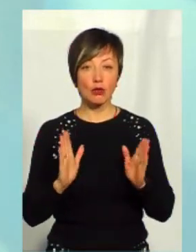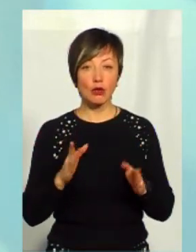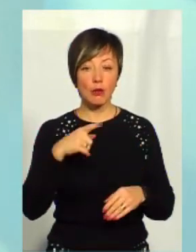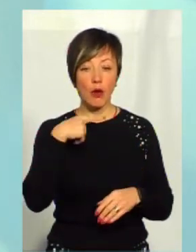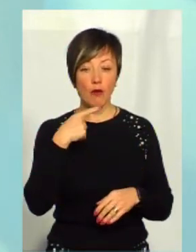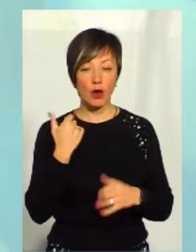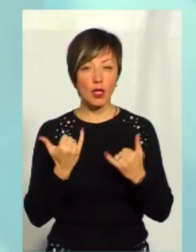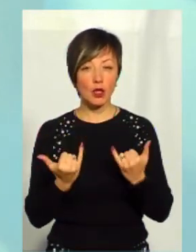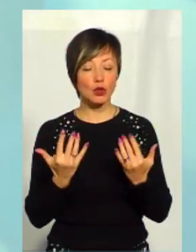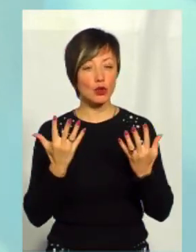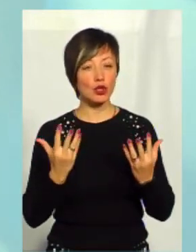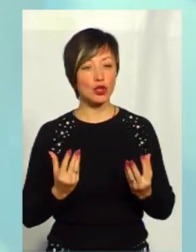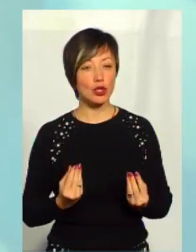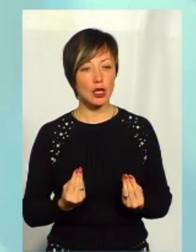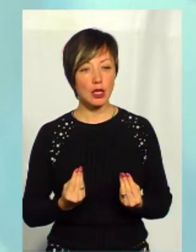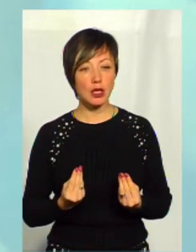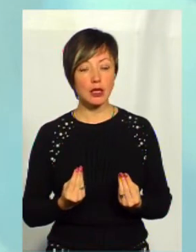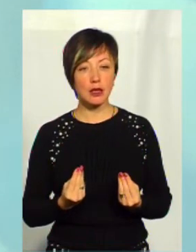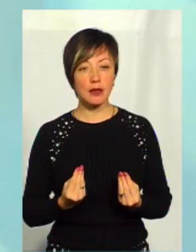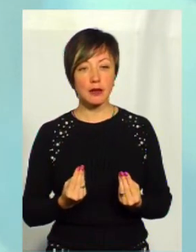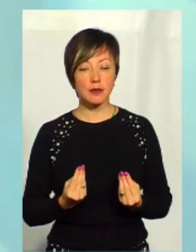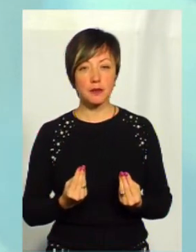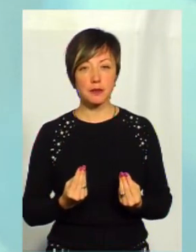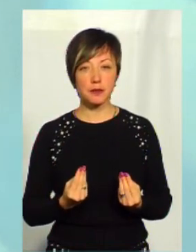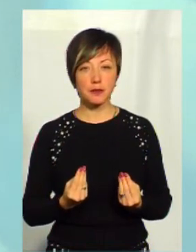те, що на сьогоднішній день адміністрування